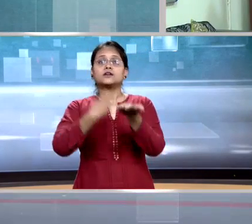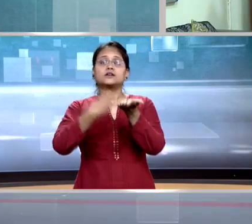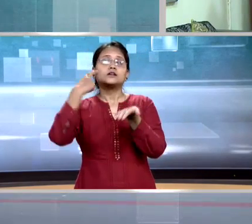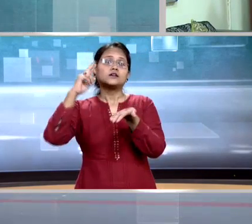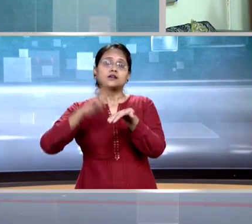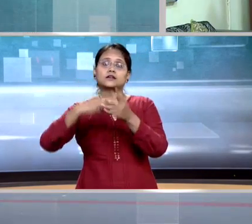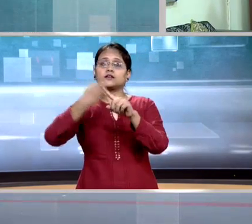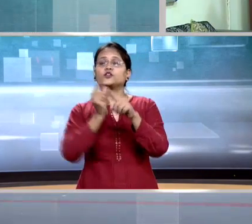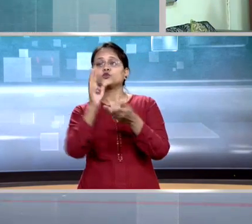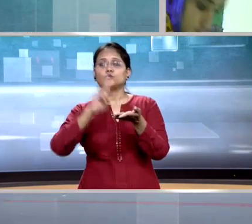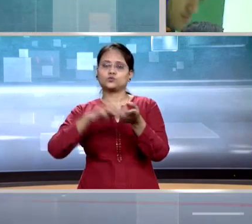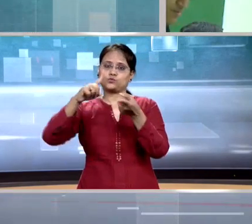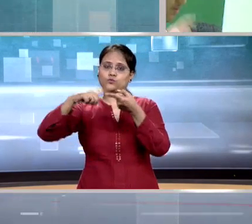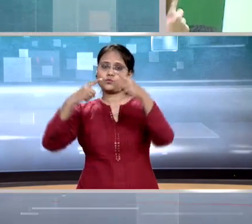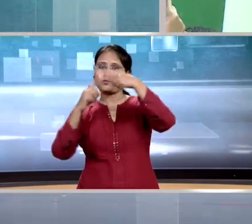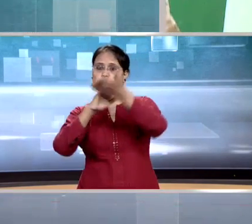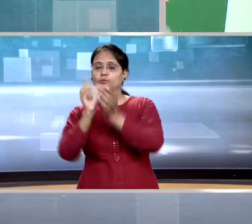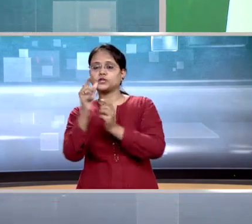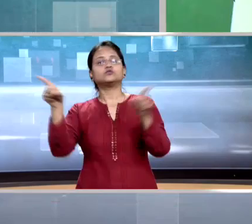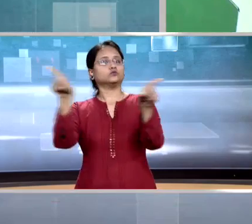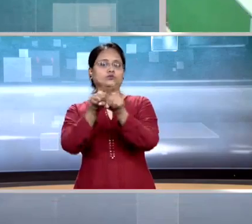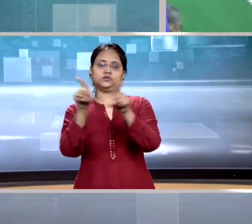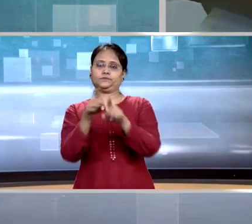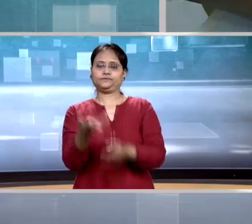मैथ्यू भी इन्हीं की तरह है।